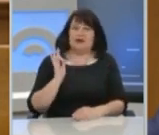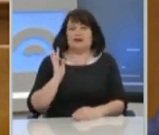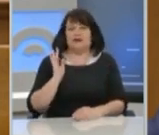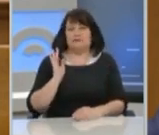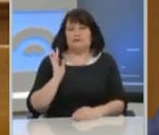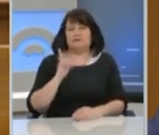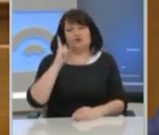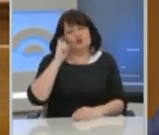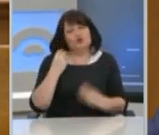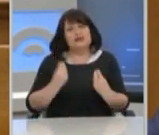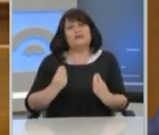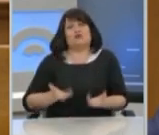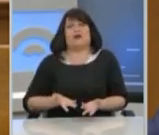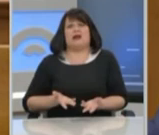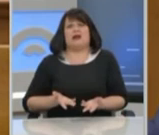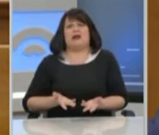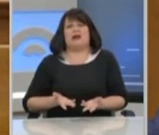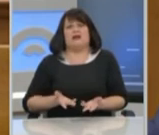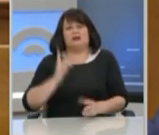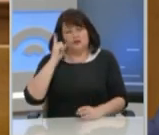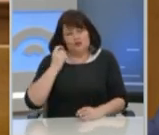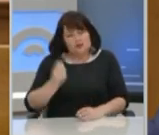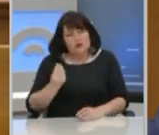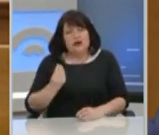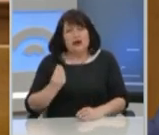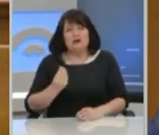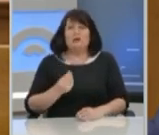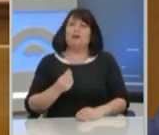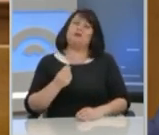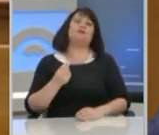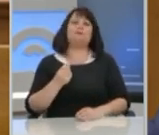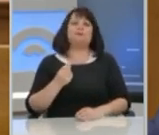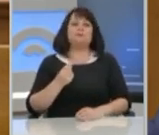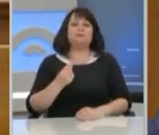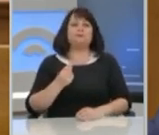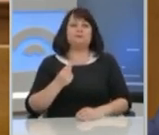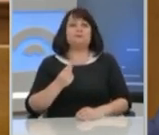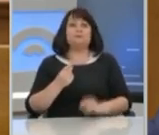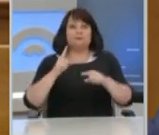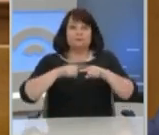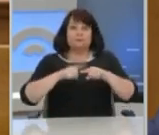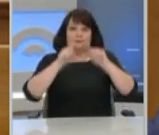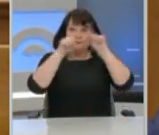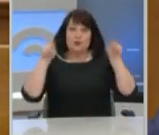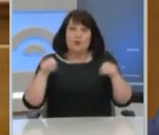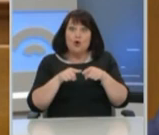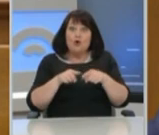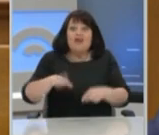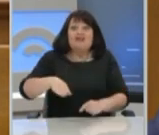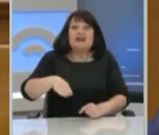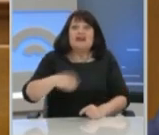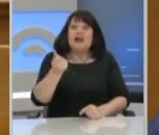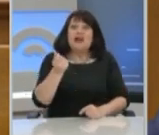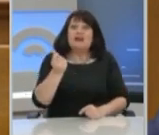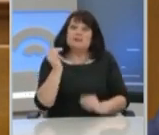Και το γνωρίζετε καλά ότι επιβεβαιώνεται στην αγορά. Ήδη η τιμή των ελληνικών ομολόγων είναι στη χαμηλότερη τιμή τους